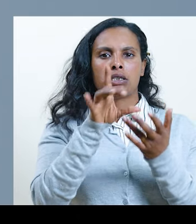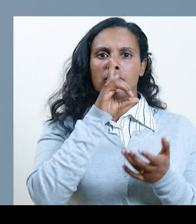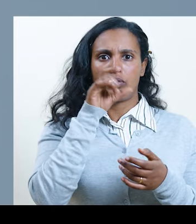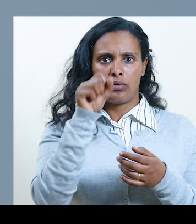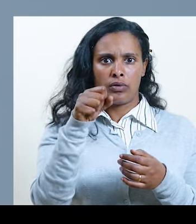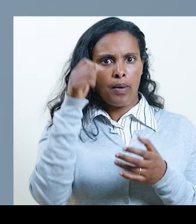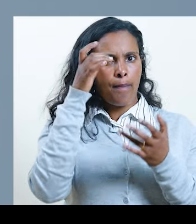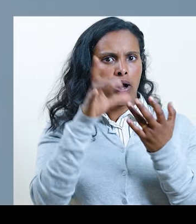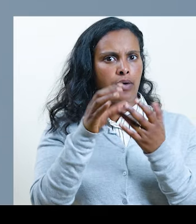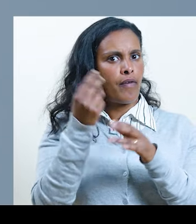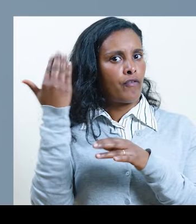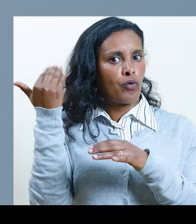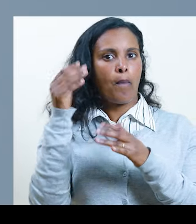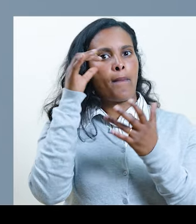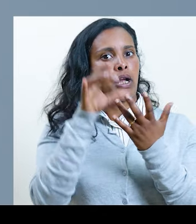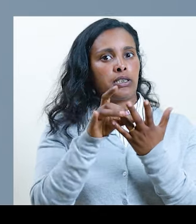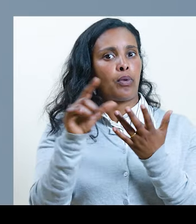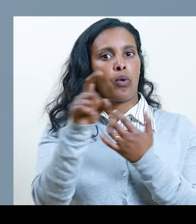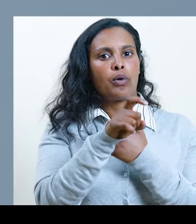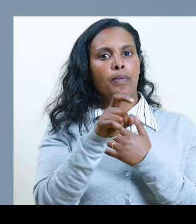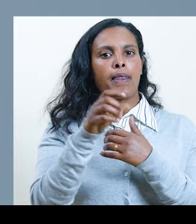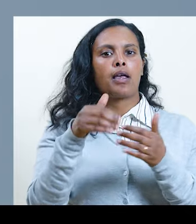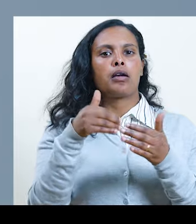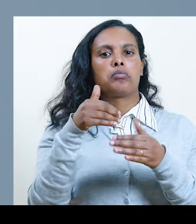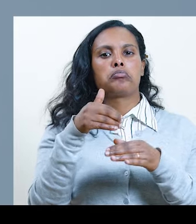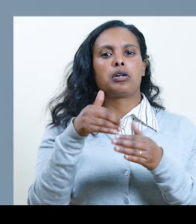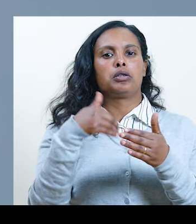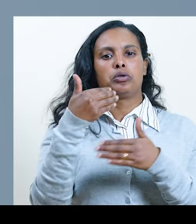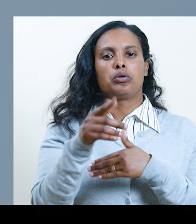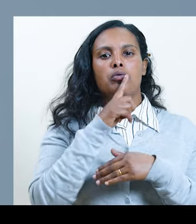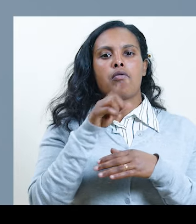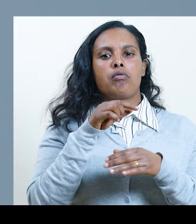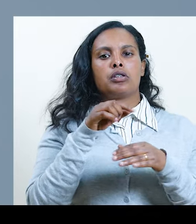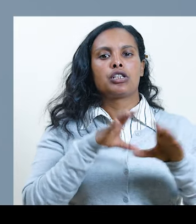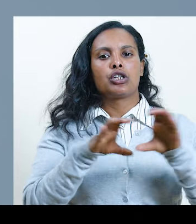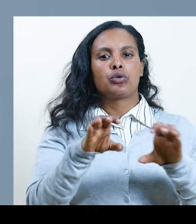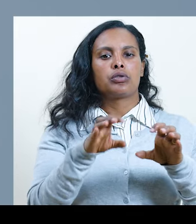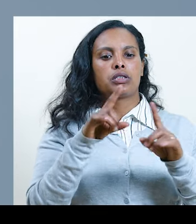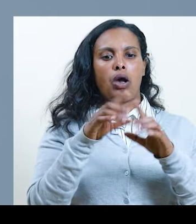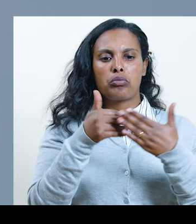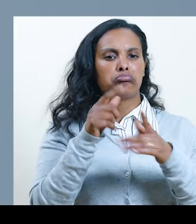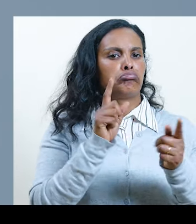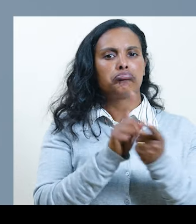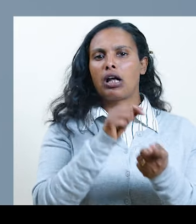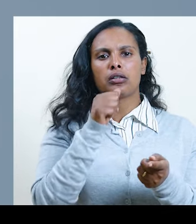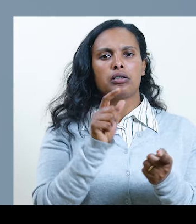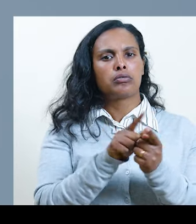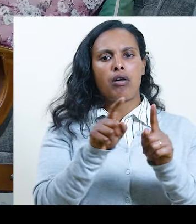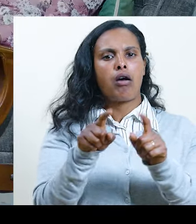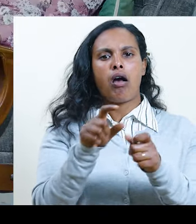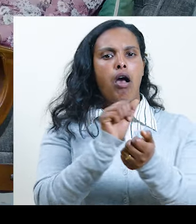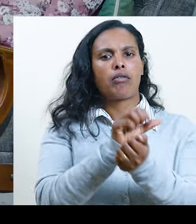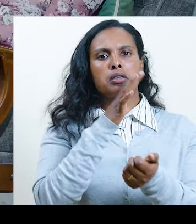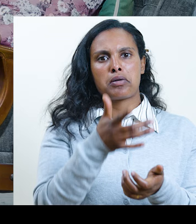ባልሽ ቢሆንም ግን ይባልሽ የቀድሞ ባልሽ ቢሆንም ቀጥሮት ደግሞ በአክቹአሊ ድርጊቱን የፈጸመው ሰው እስካሁንም በህግ ቁጥጥር